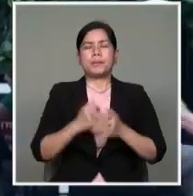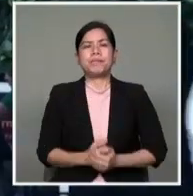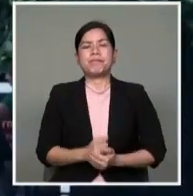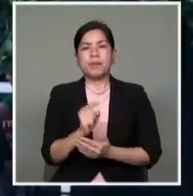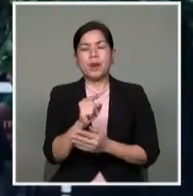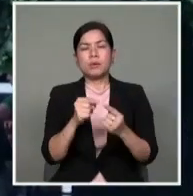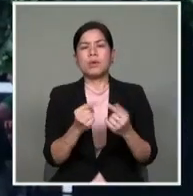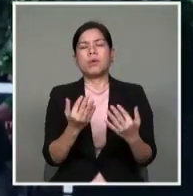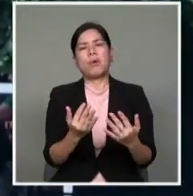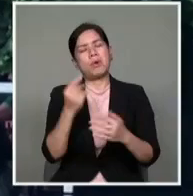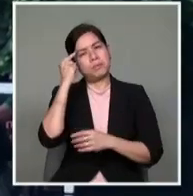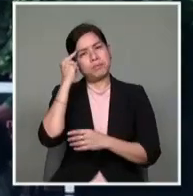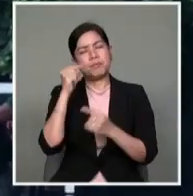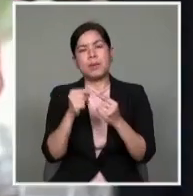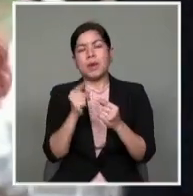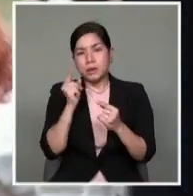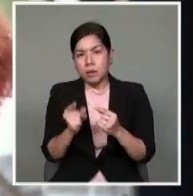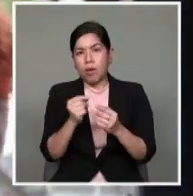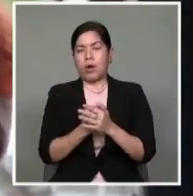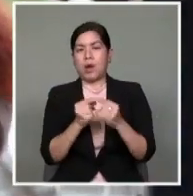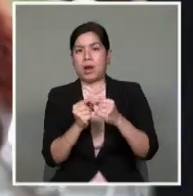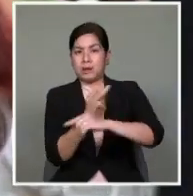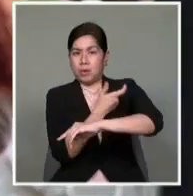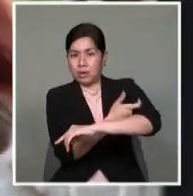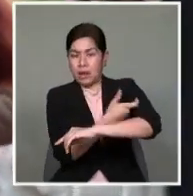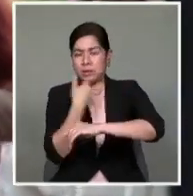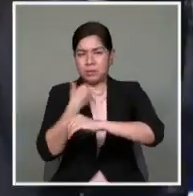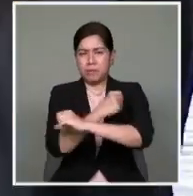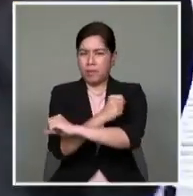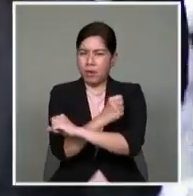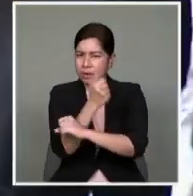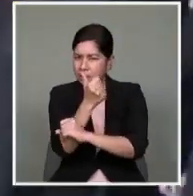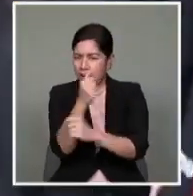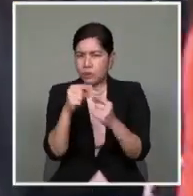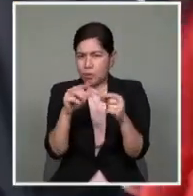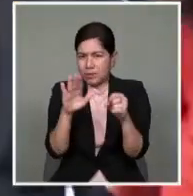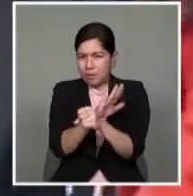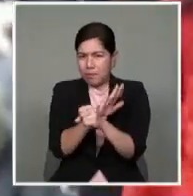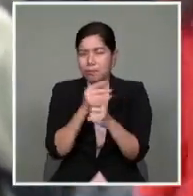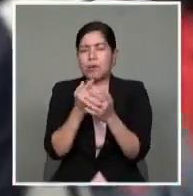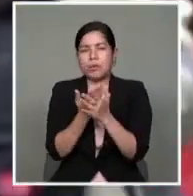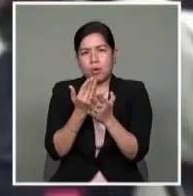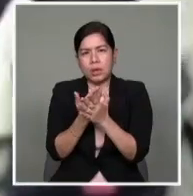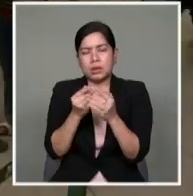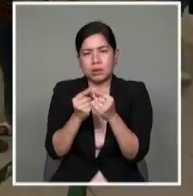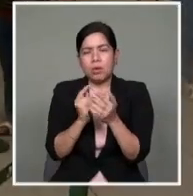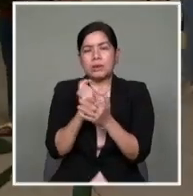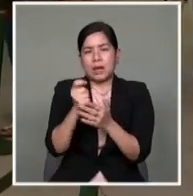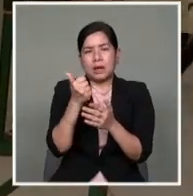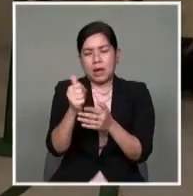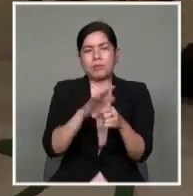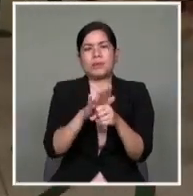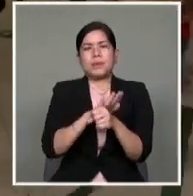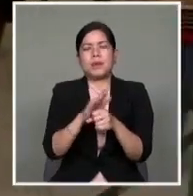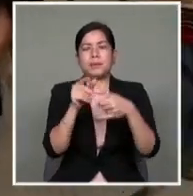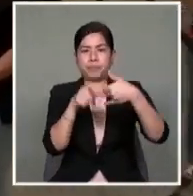ก็จนกว่าจะพบยาหรือว่าวัคซีนที่มีประสิทธิภาพเข้าถึงได้และราคาไม่แพง อันนี้เป็นความเห็นจากทางรองศาสตรา